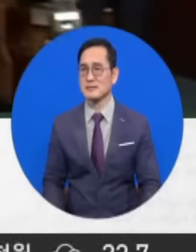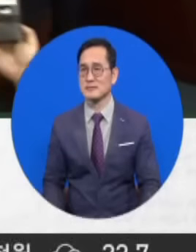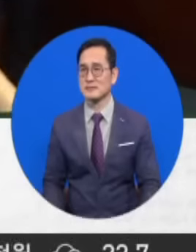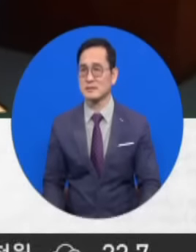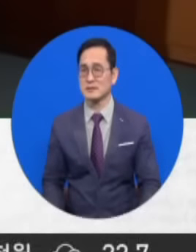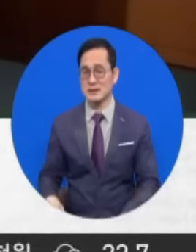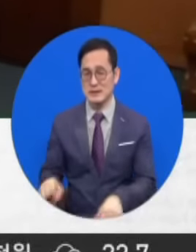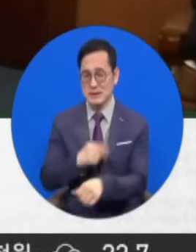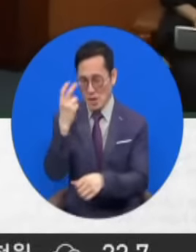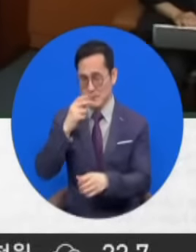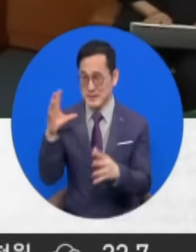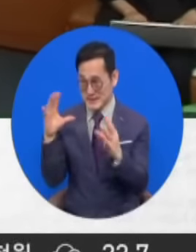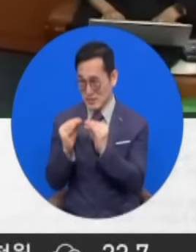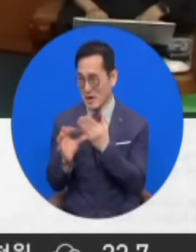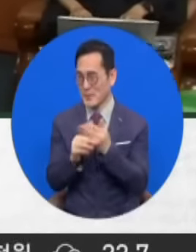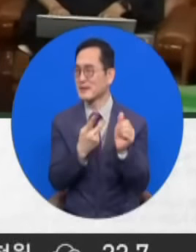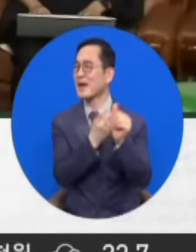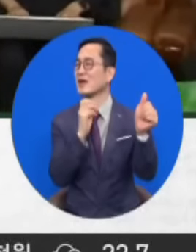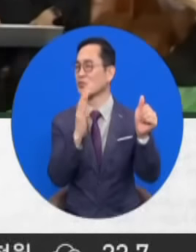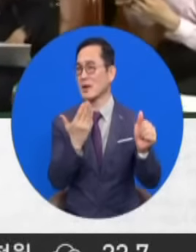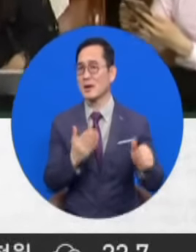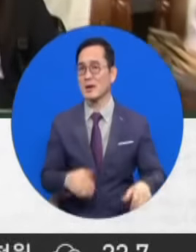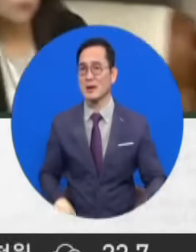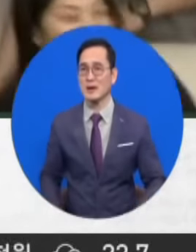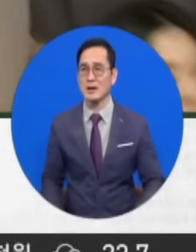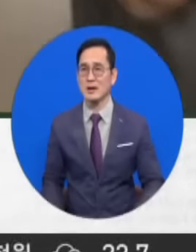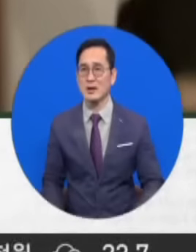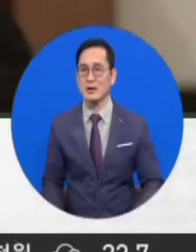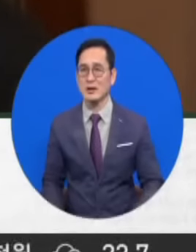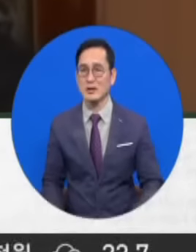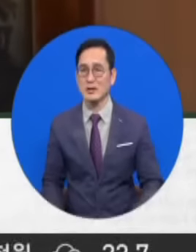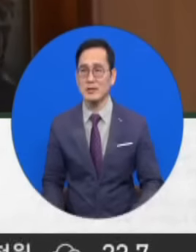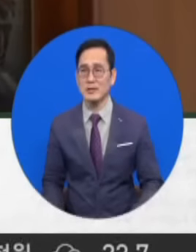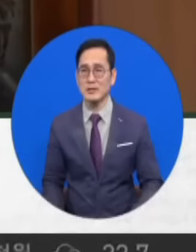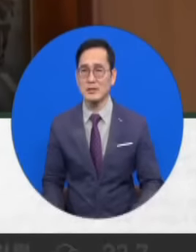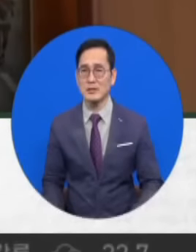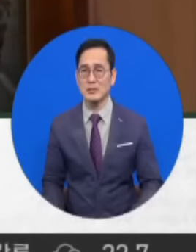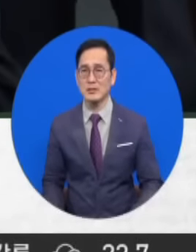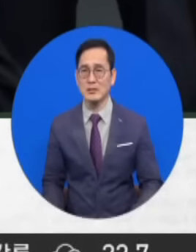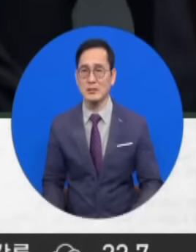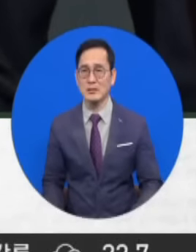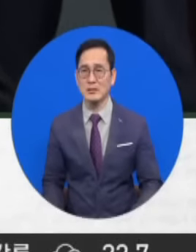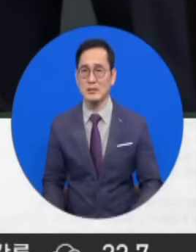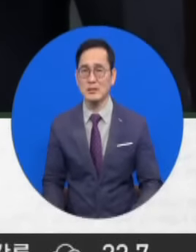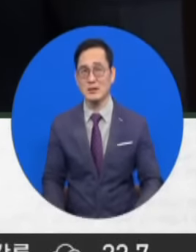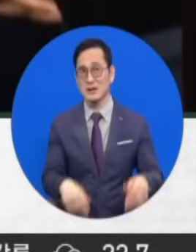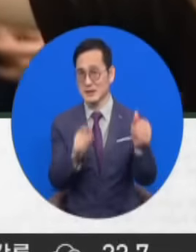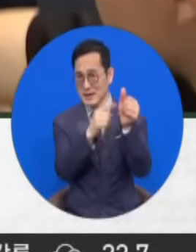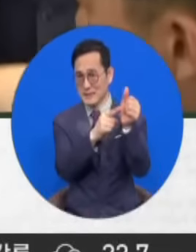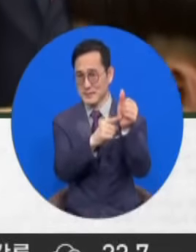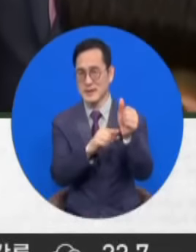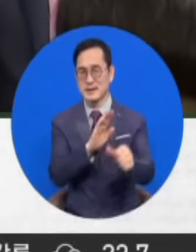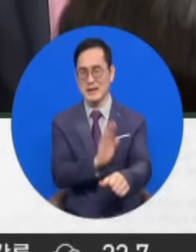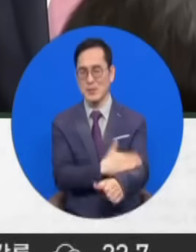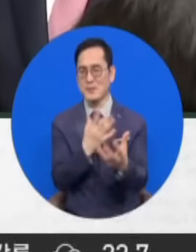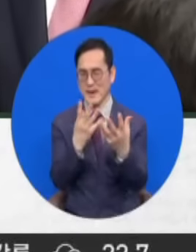거예요. 그 얘기는 무슨 말이에요? 아, 윤 대통령이 최상병 관련해서 뭔가 잘못한 것을 많이